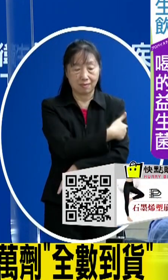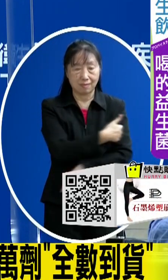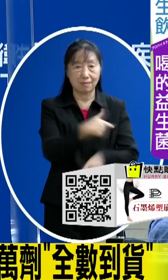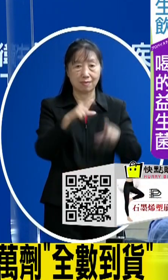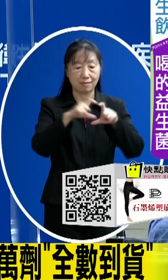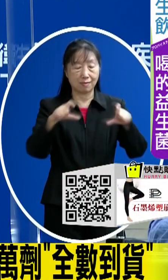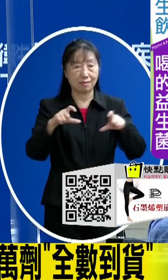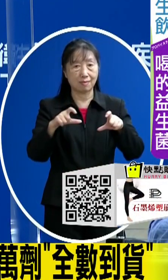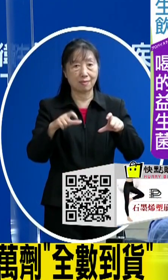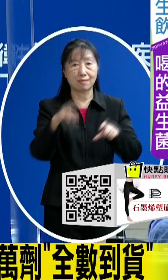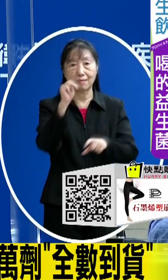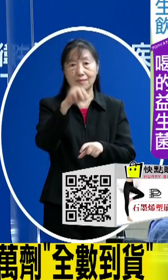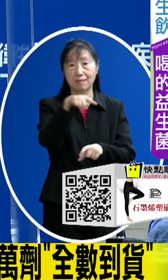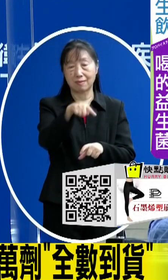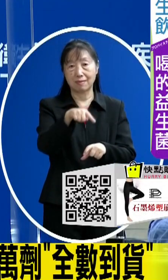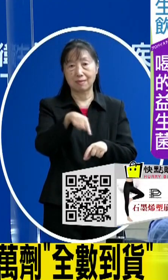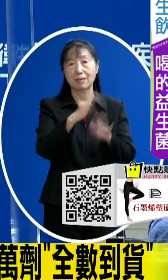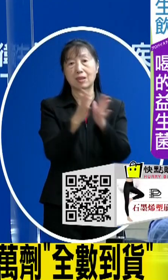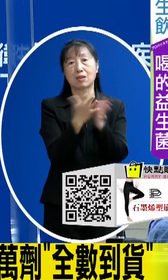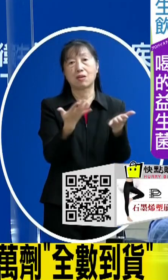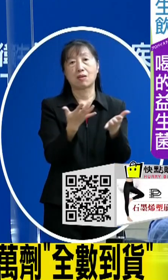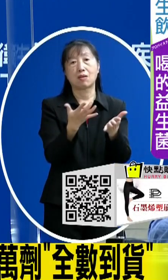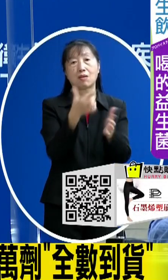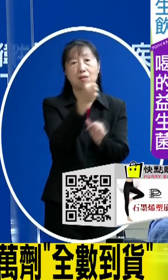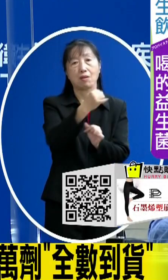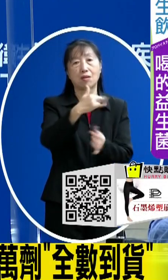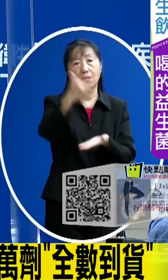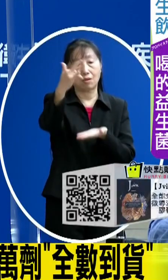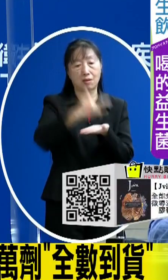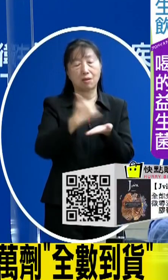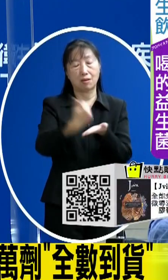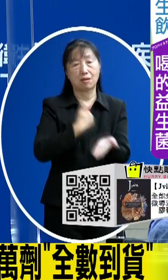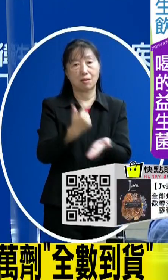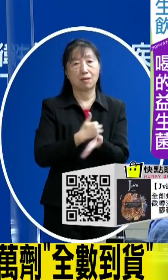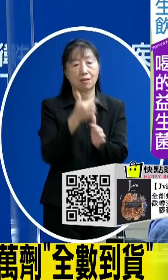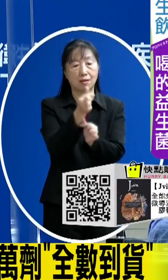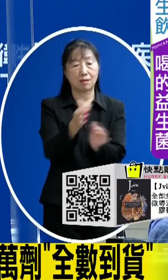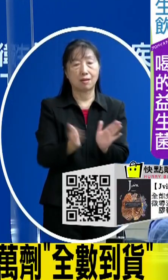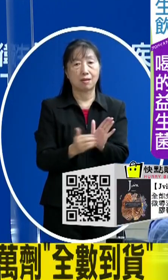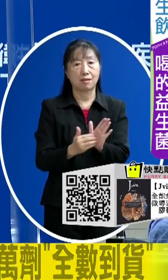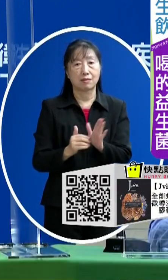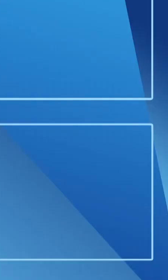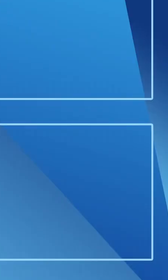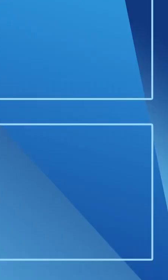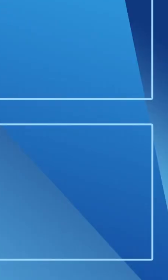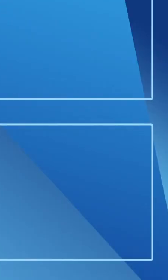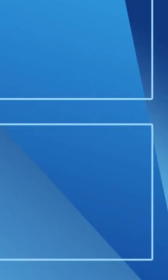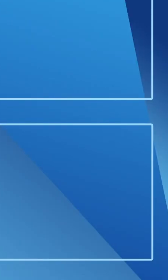采购的 Moderna 疫苗算是全数的到货，已经全数的到货。